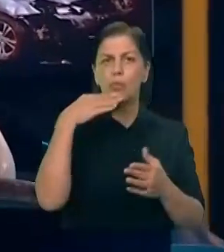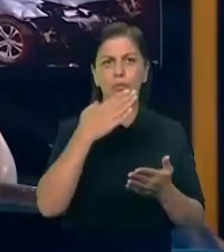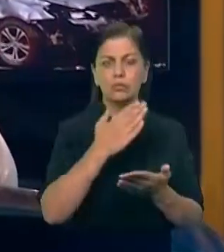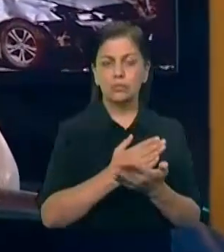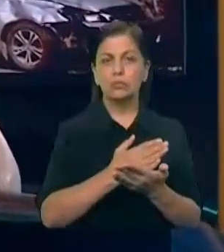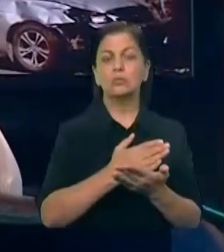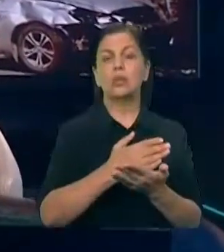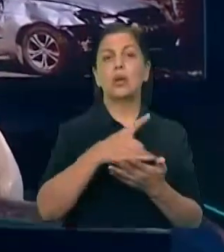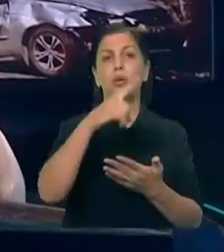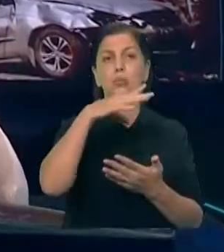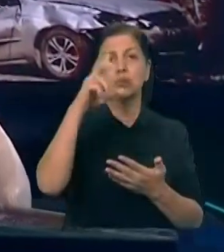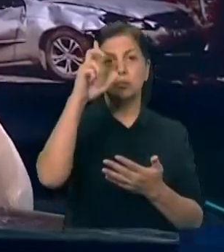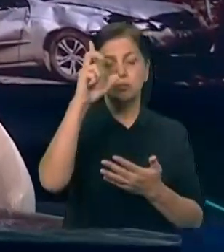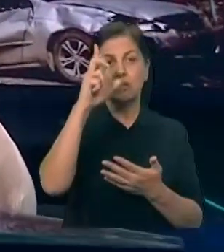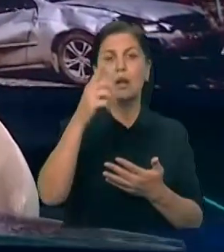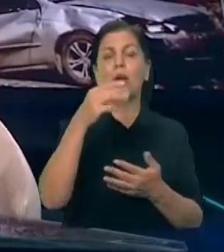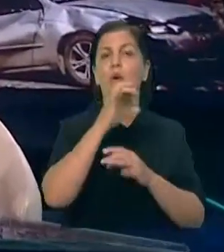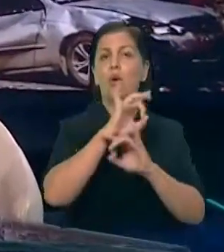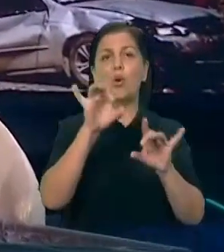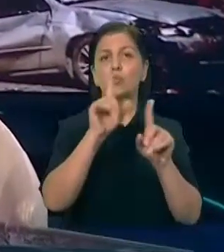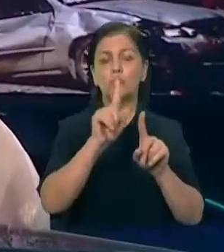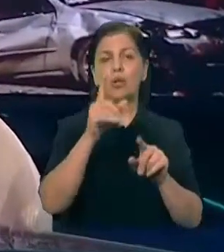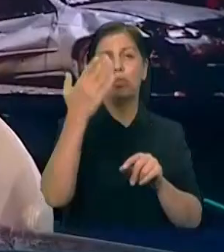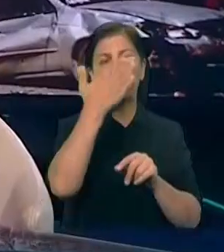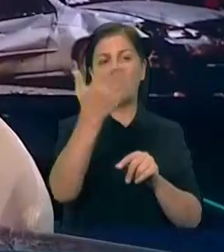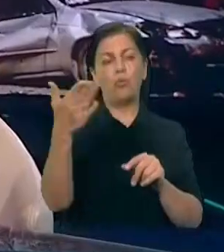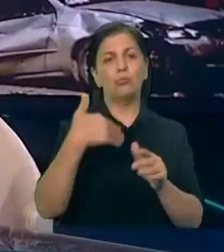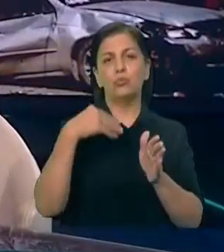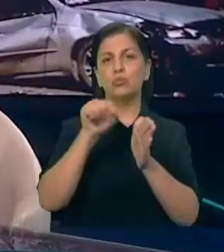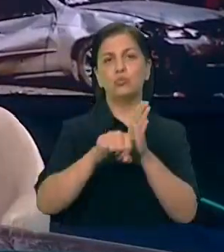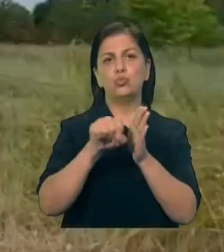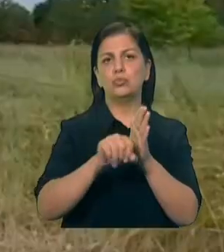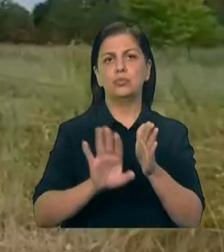isə sivillərə hücum etmədiklərini iddia edirlər.